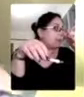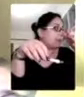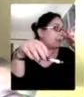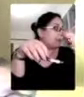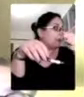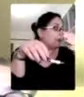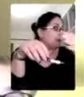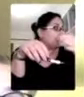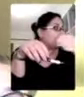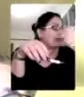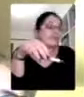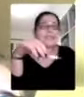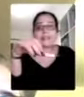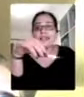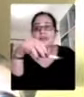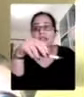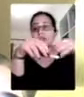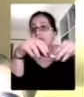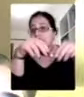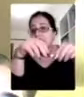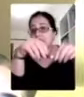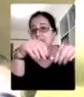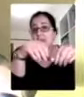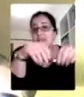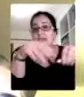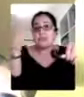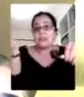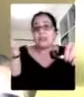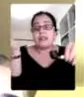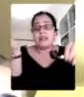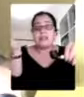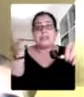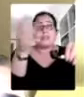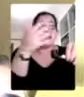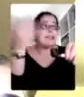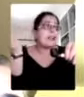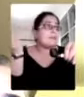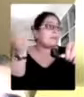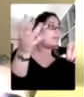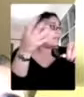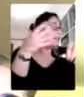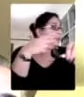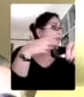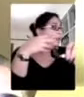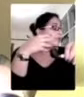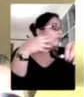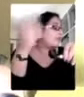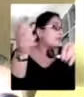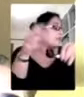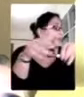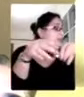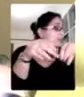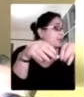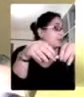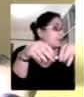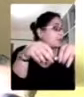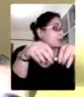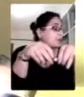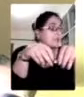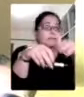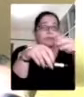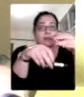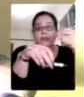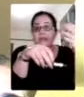taşı, yani mesela Latakya içmek istiyorsanız ve pipoya zarar gelmesin, çok fazla Breyer pipom